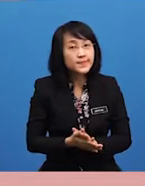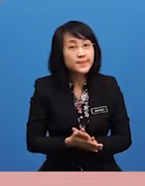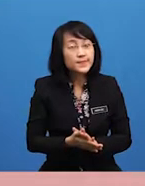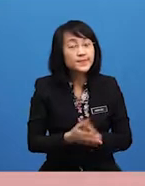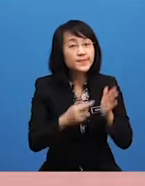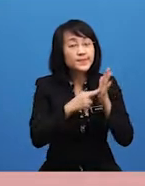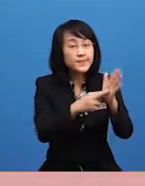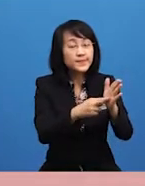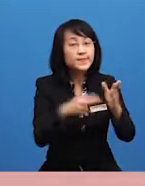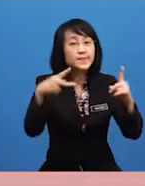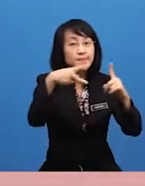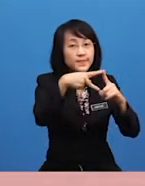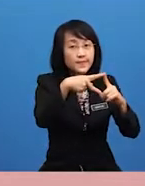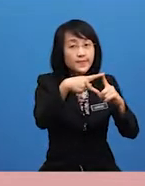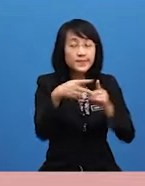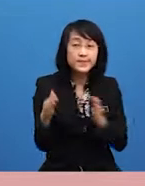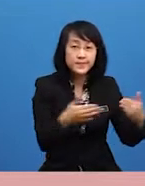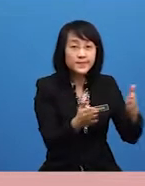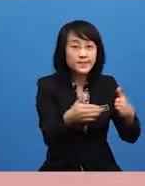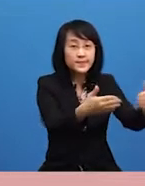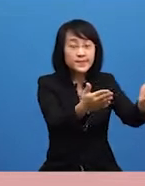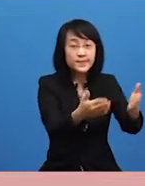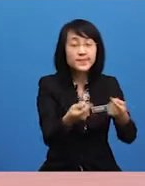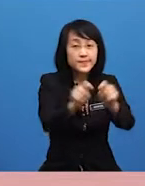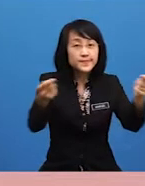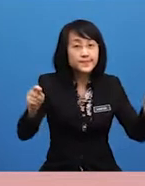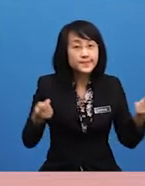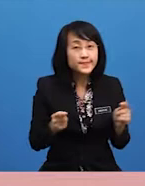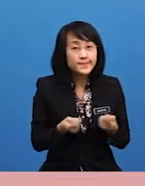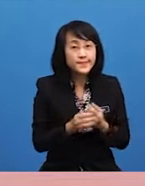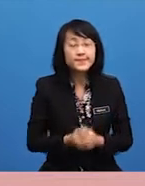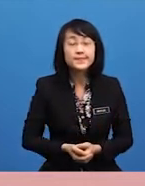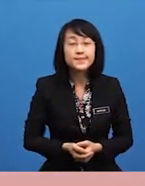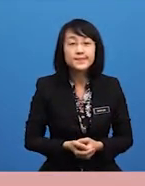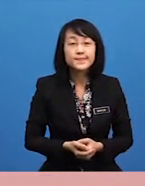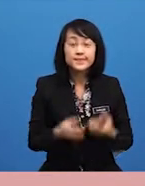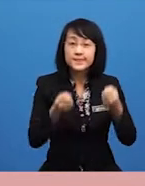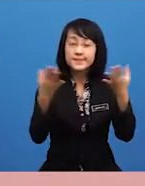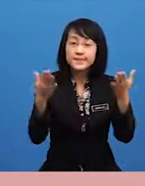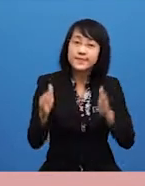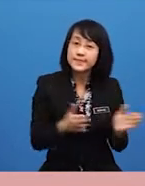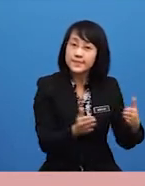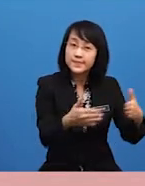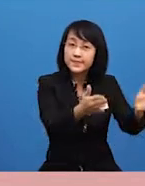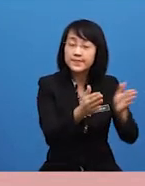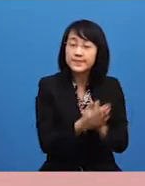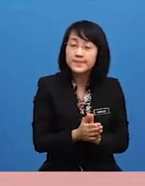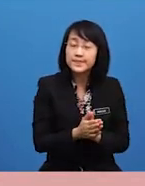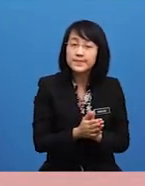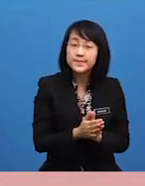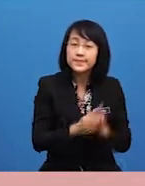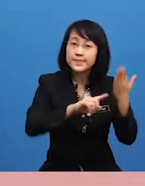merujuk kepada sungai dan tasik. Kebanyakan sungai adalah